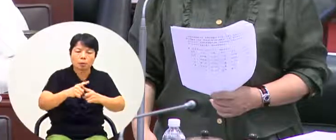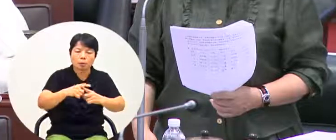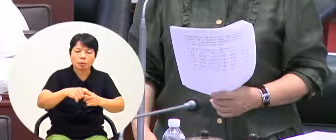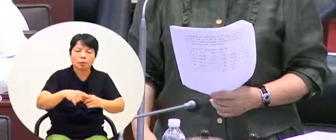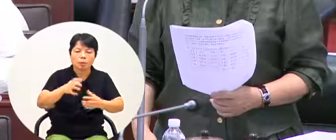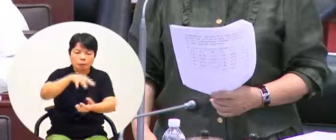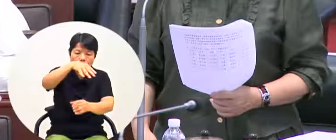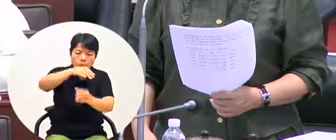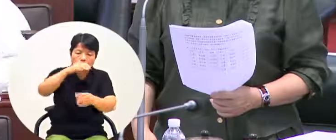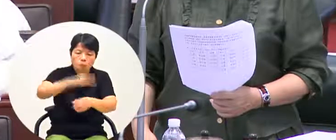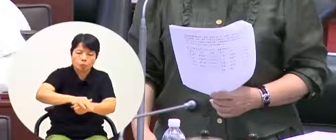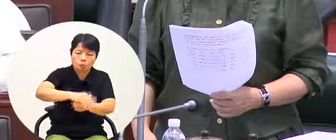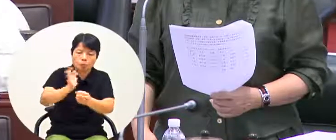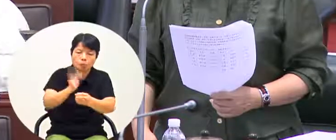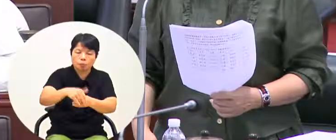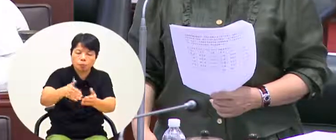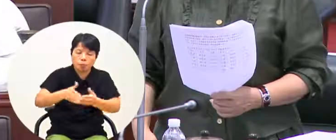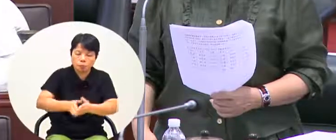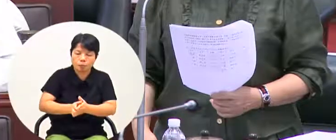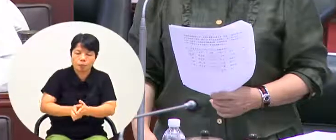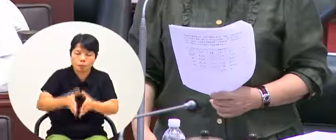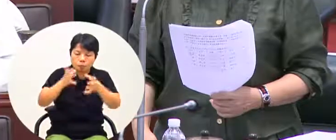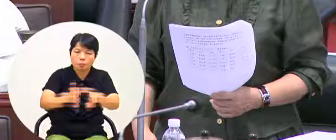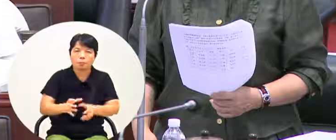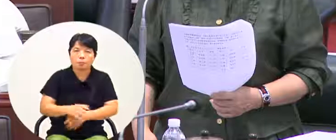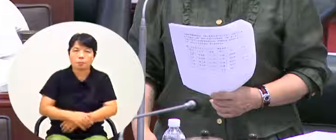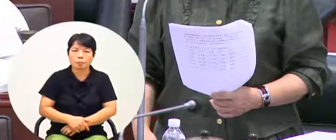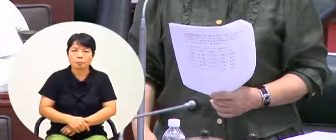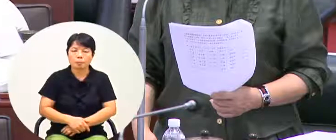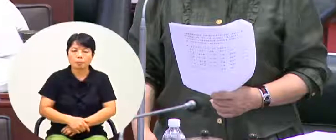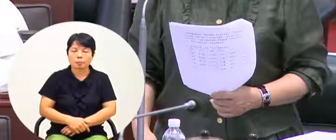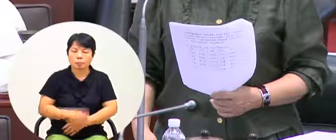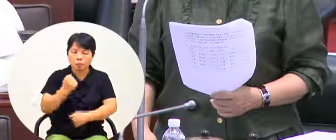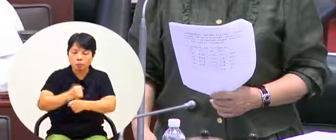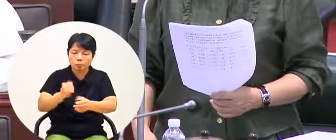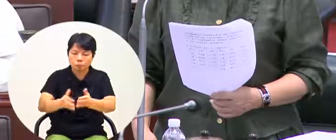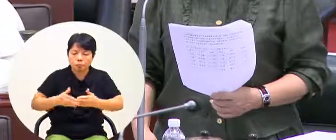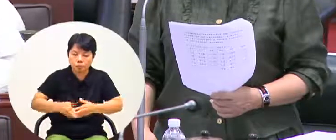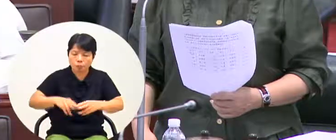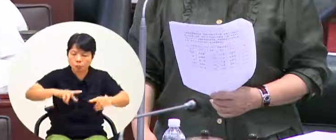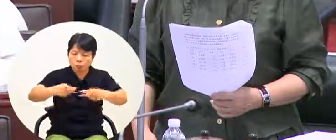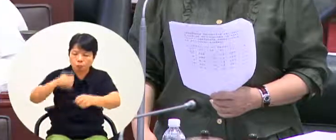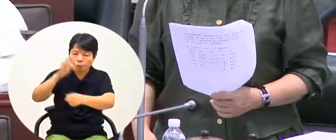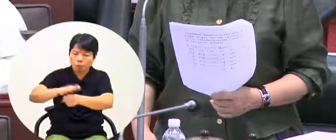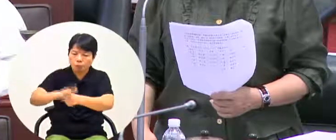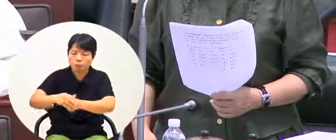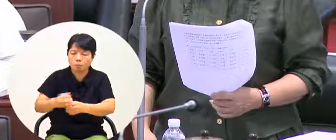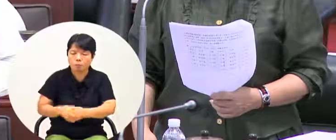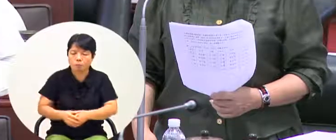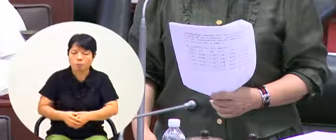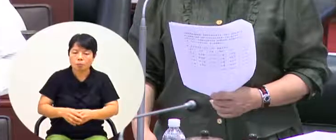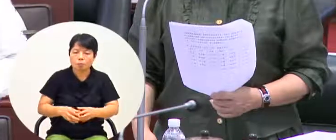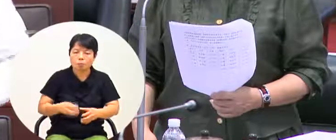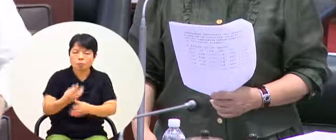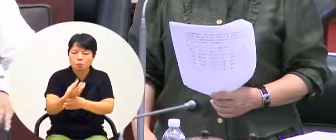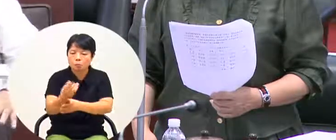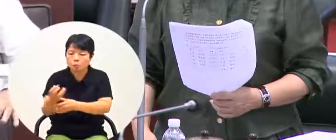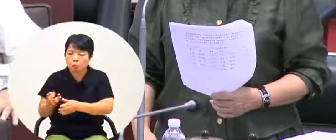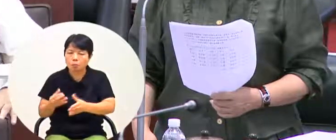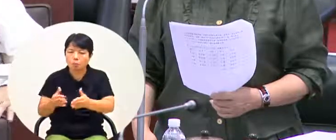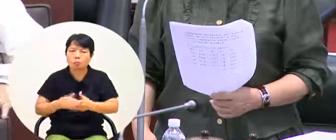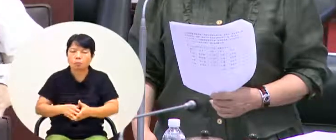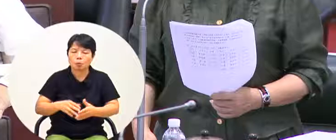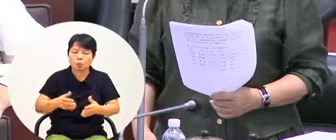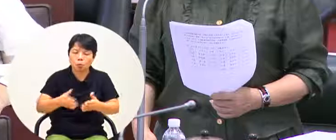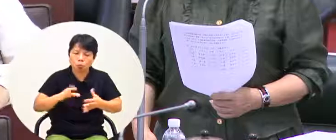一些比较就是修补的方式，就是坑洞，那这些坑洞我们第一时间是为了安全，所以在整